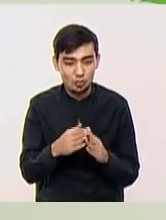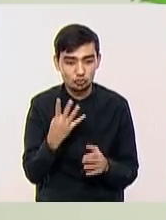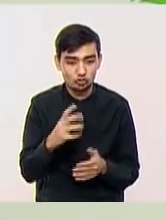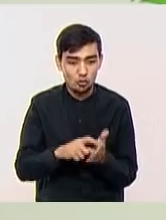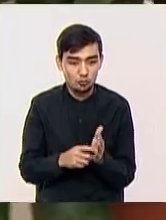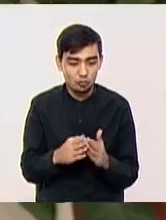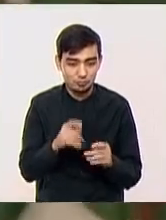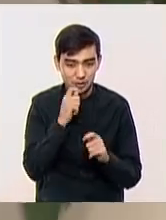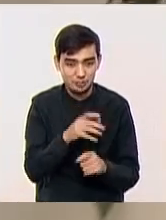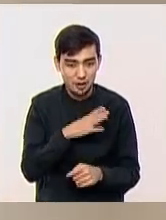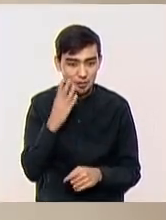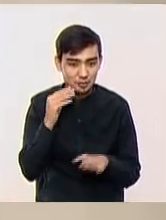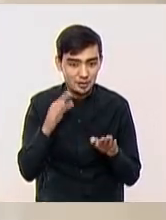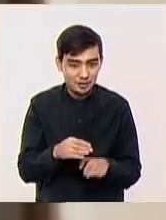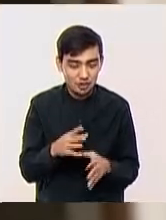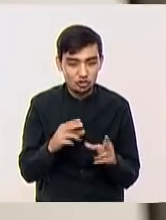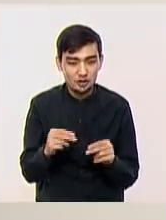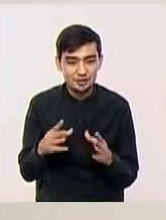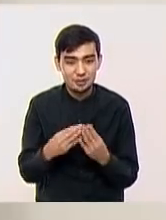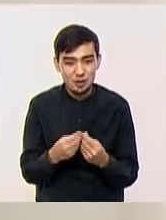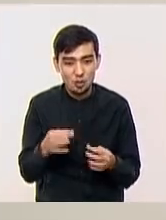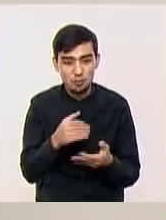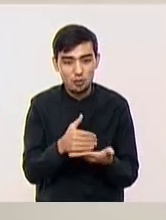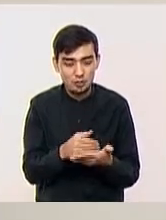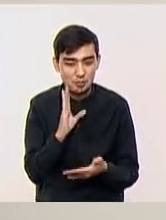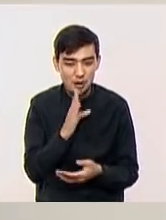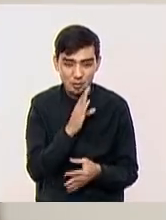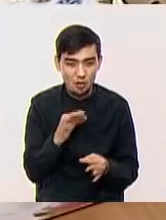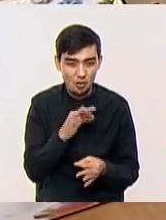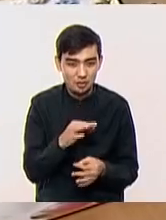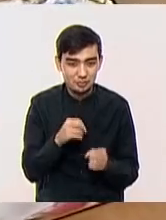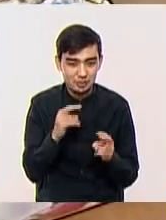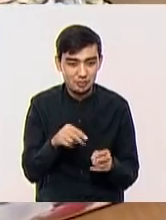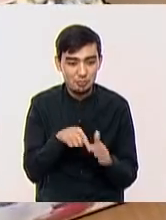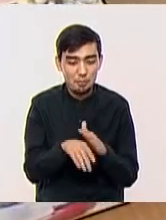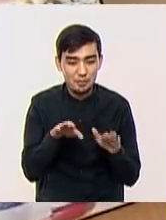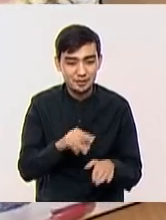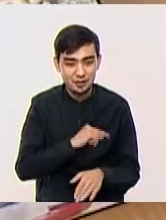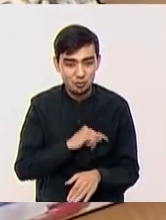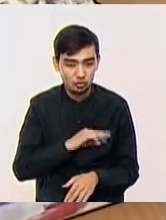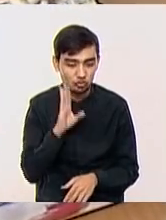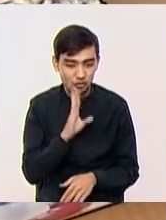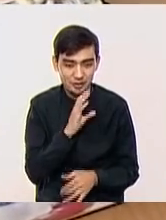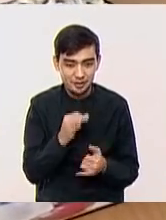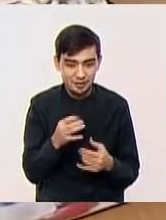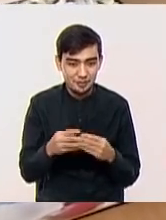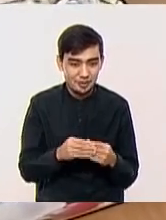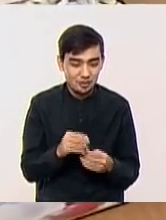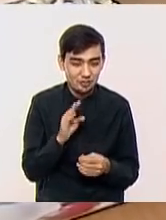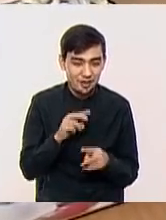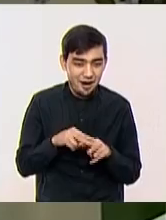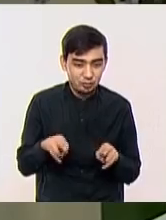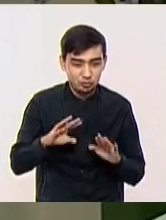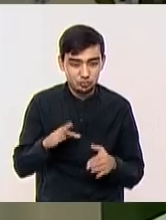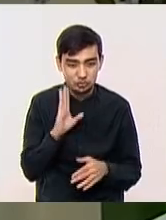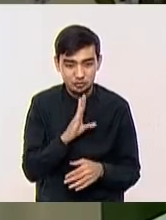сыйлаған болатын. Қазір Алматыдағы Бақыт отбасы орталығындағы Ана тілегі қоғамдық қорында жұмыс істейтін келіншек өзі тағдырлас әйелдерге көмектесіп